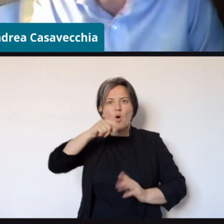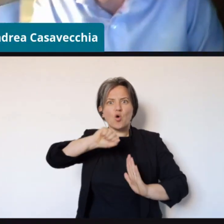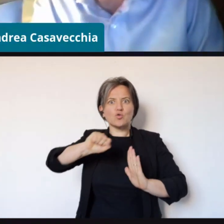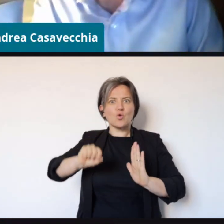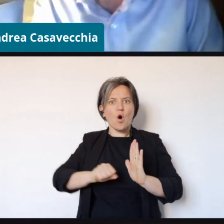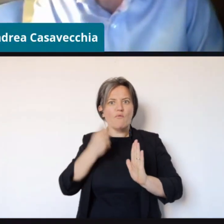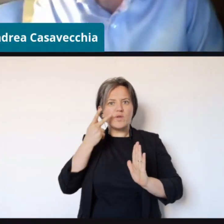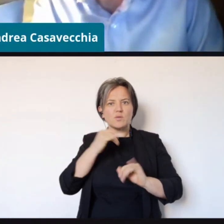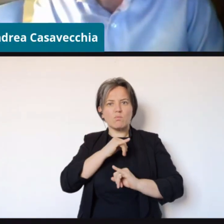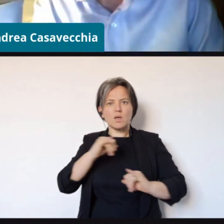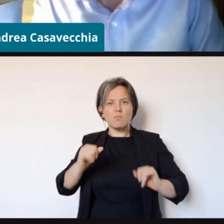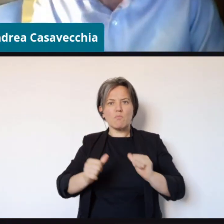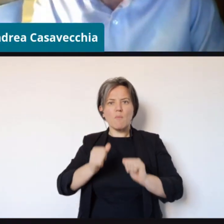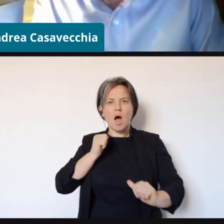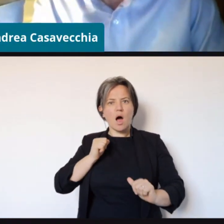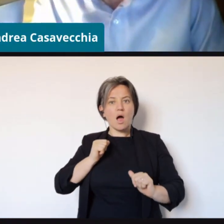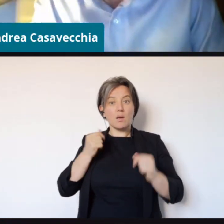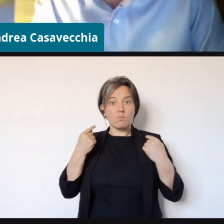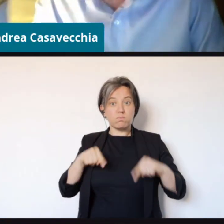eventi storici,